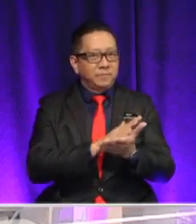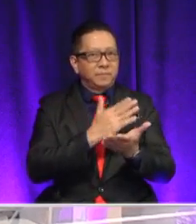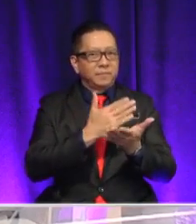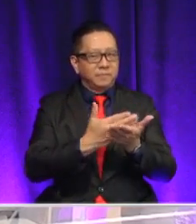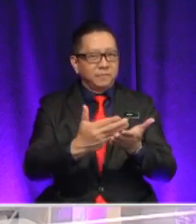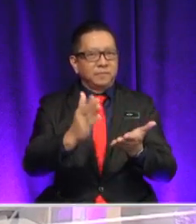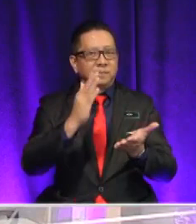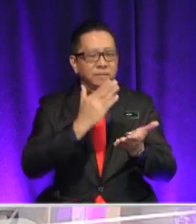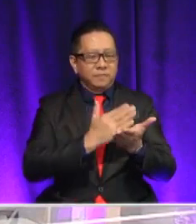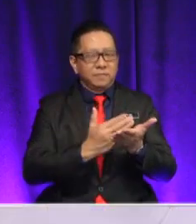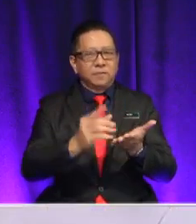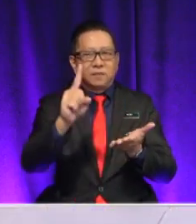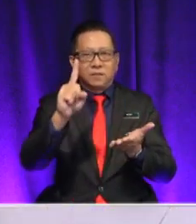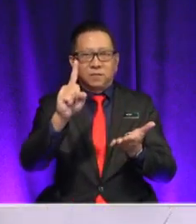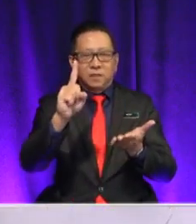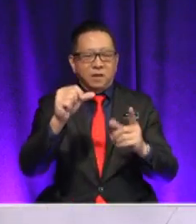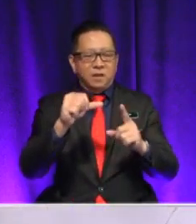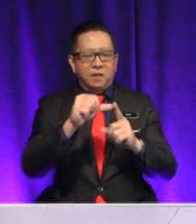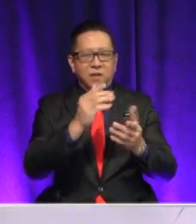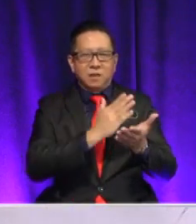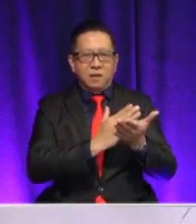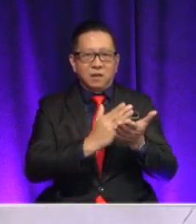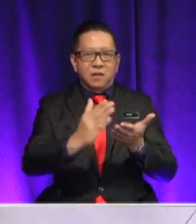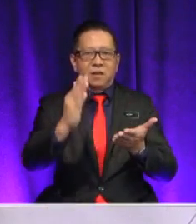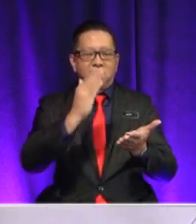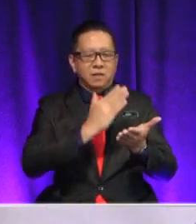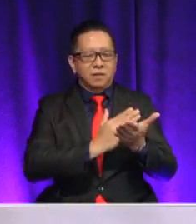pun ada tengok arah dia Jadi kita main